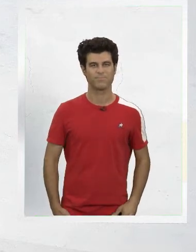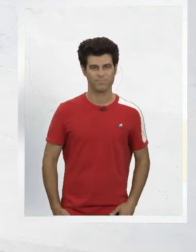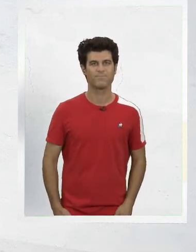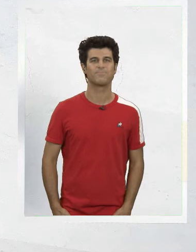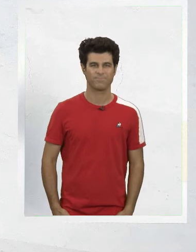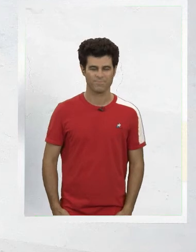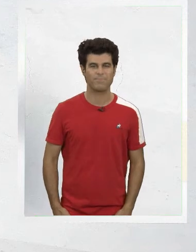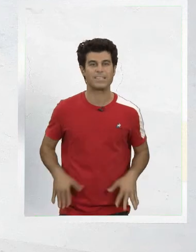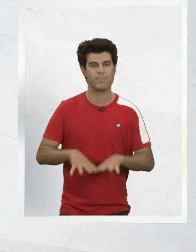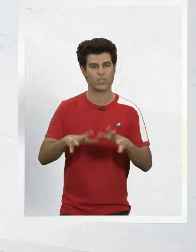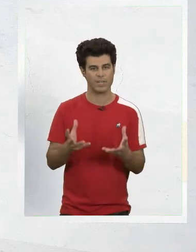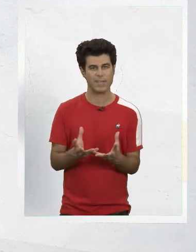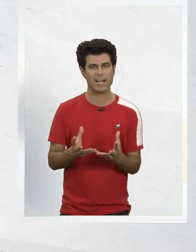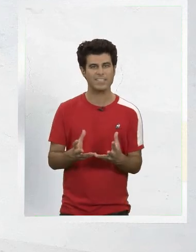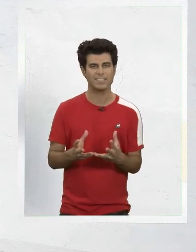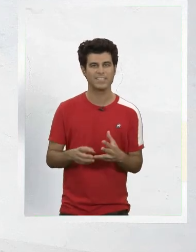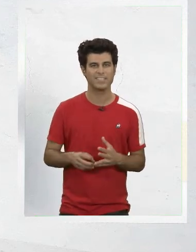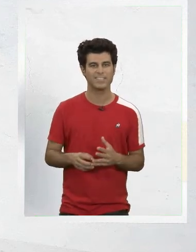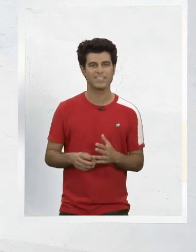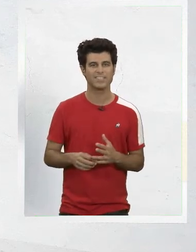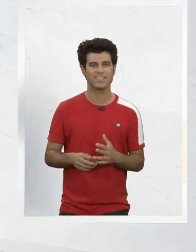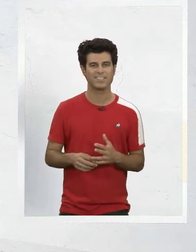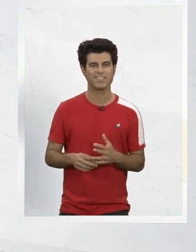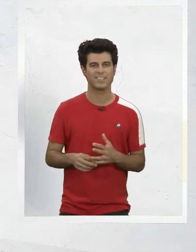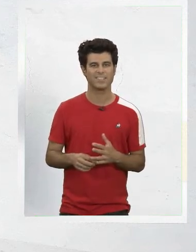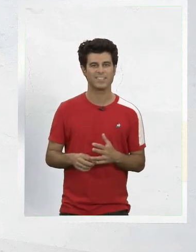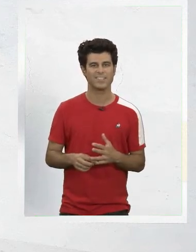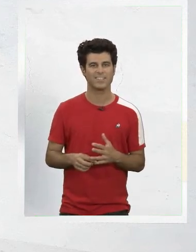ולדבר איתה. מה, אתם מבשלים ביחד?